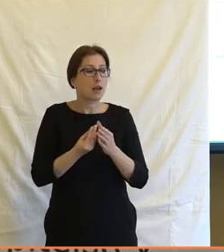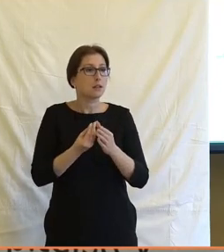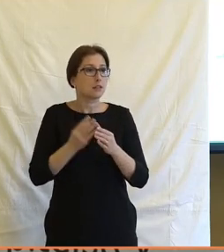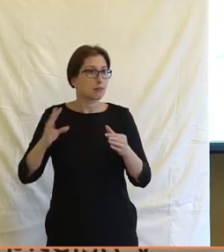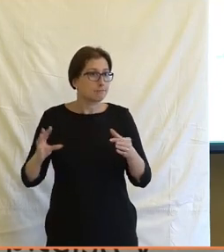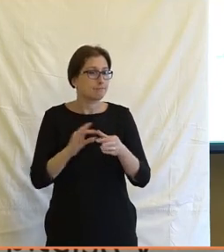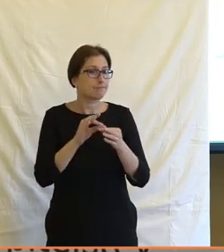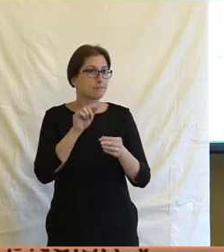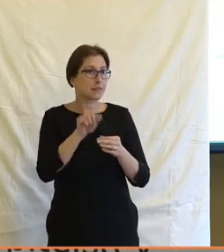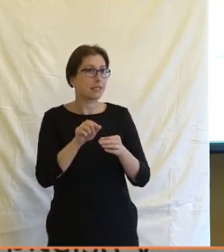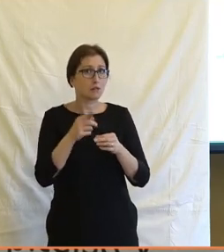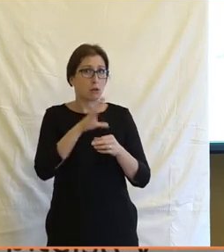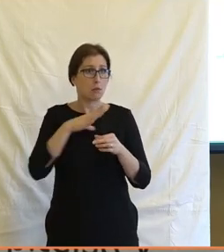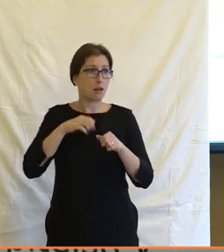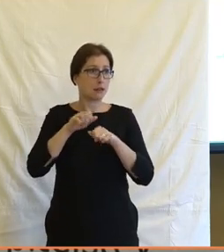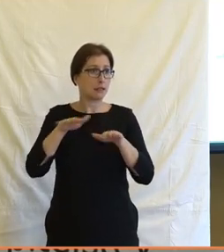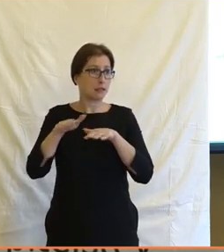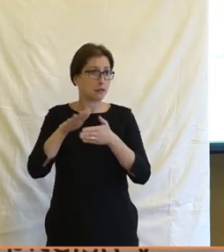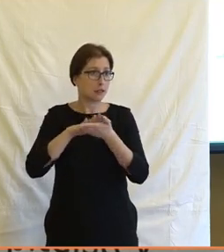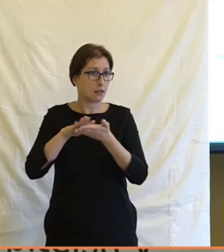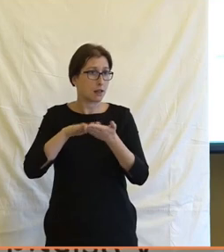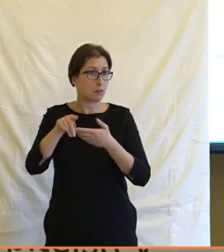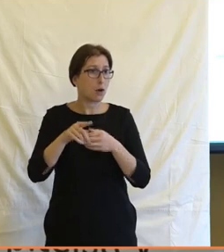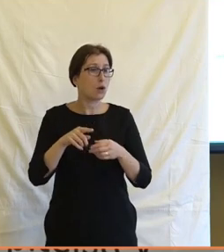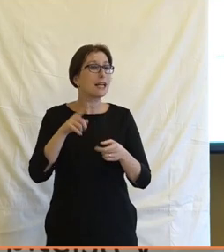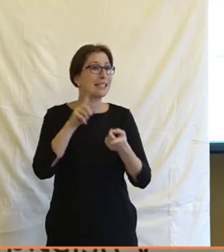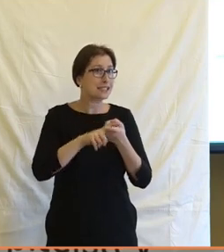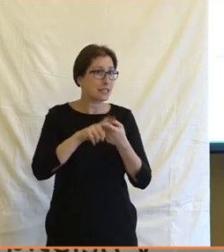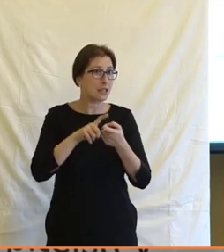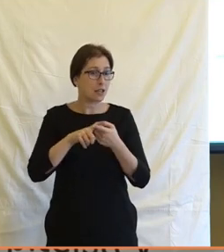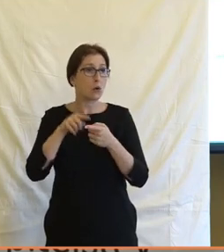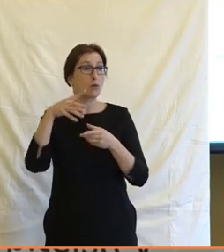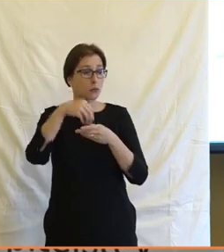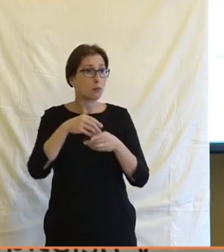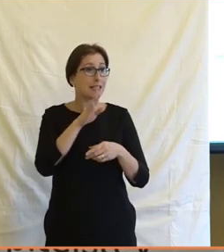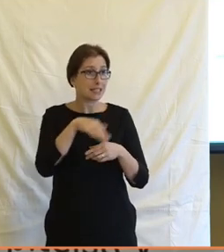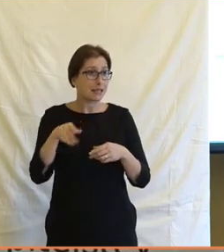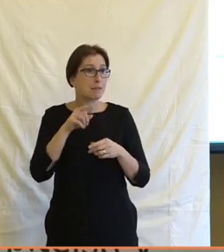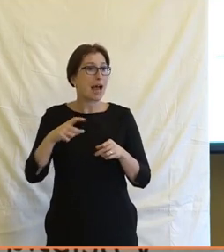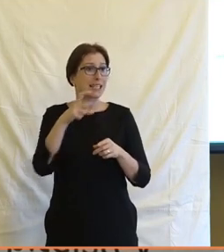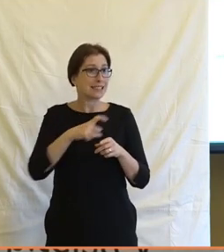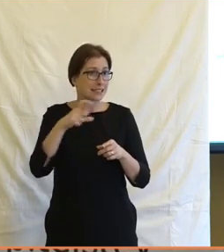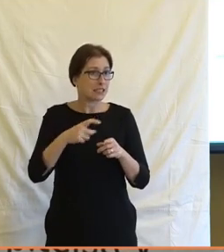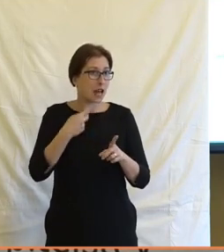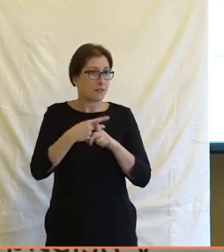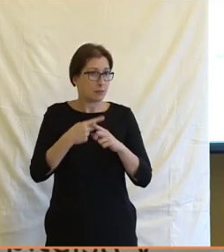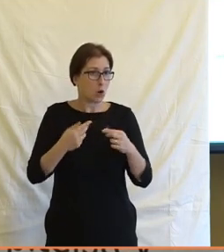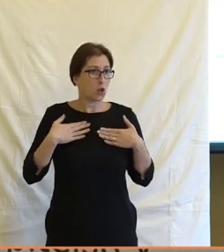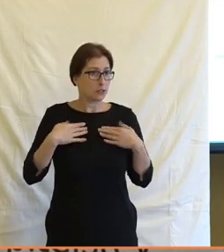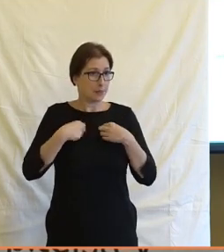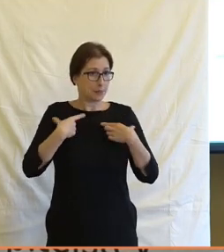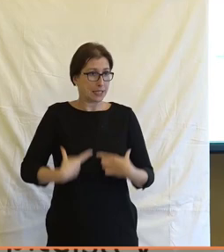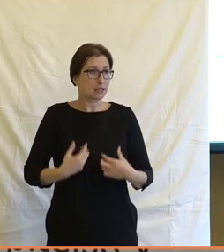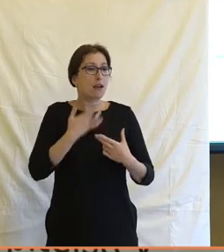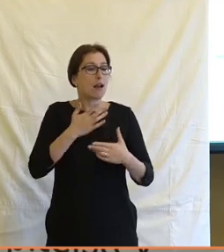funguje a je prostě na trhu k dispozici, je zdarma, se jmenuje CF Hero, která pomáhá vlastně dětem s cystickou fibrózou zase rehabilitovat. V jejich